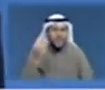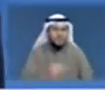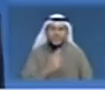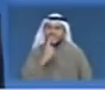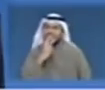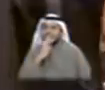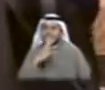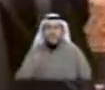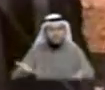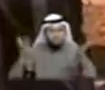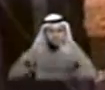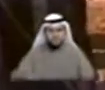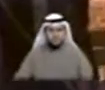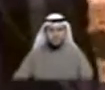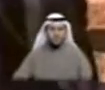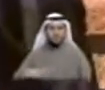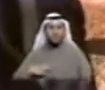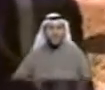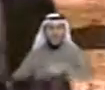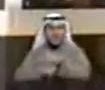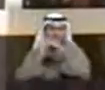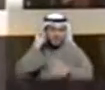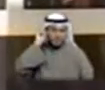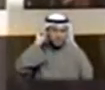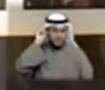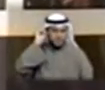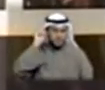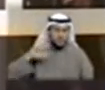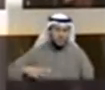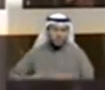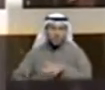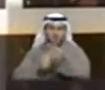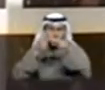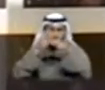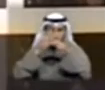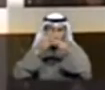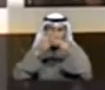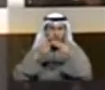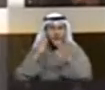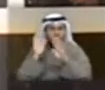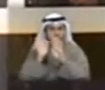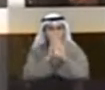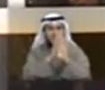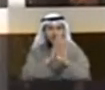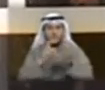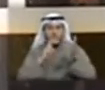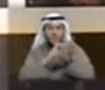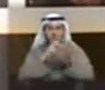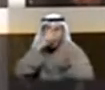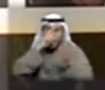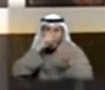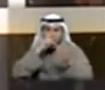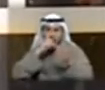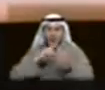وتدخل عامها السادس. سموه حفظه الله أكد في كلمته أن المأساة الإنسانية في سوريا لن تنتهي إلا